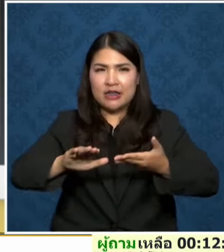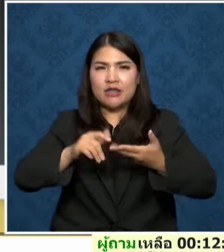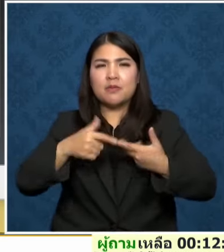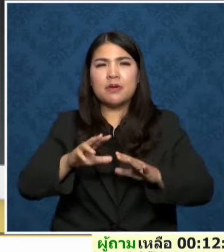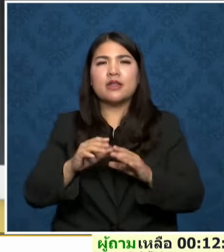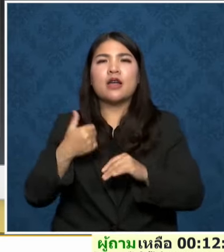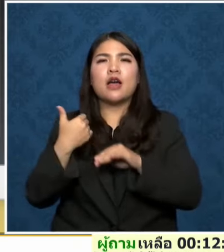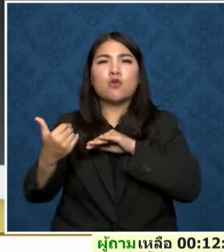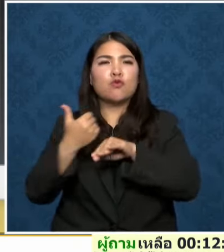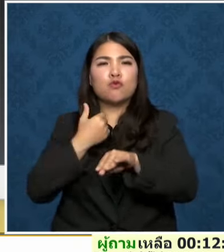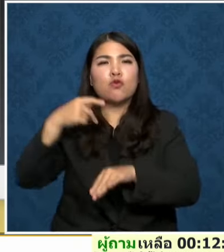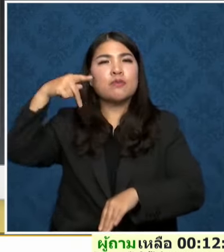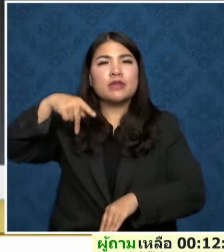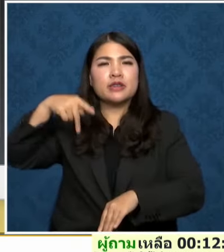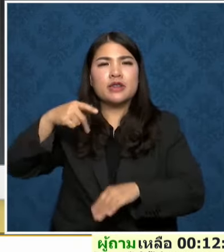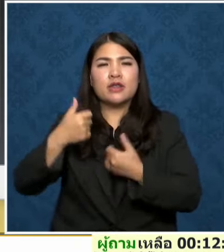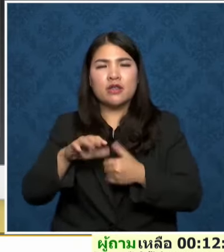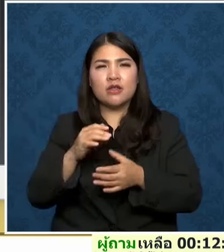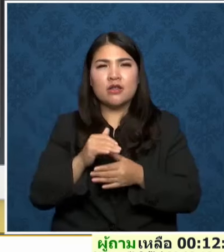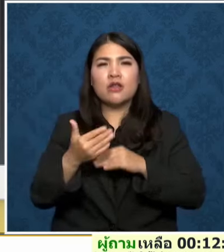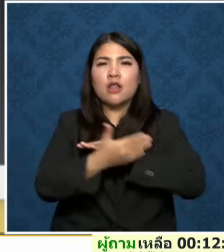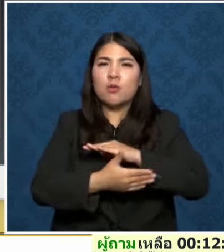ปล่าง